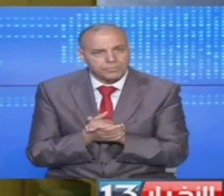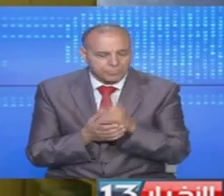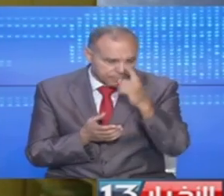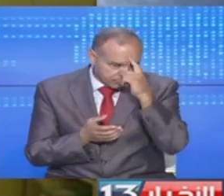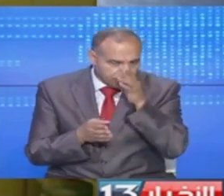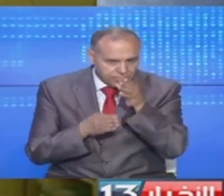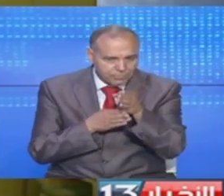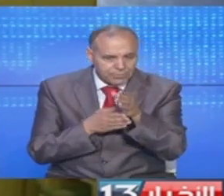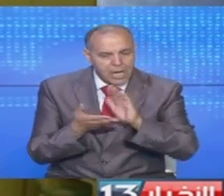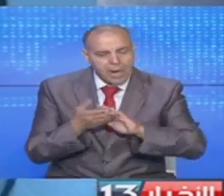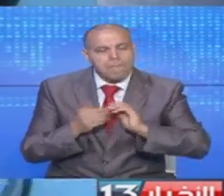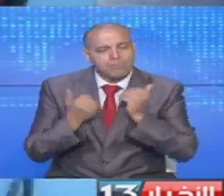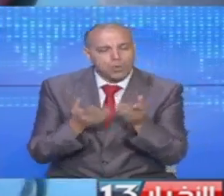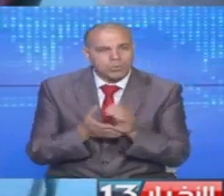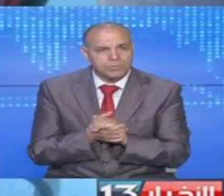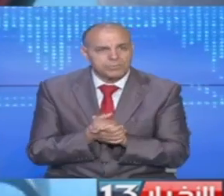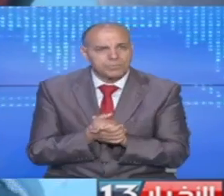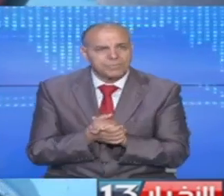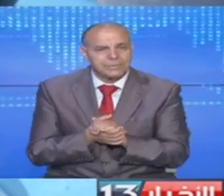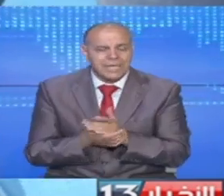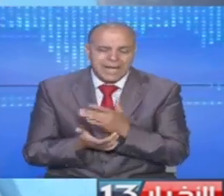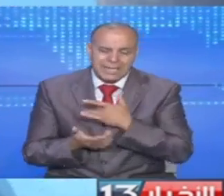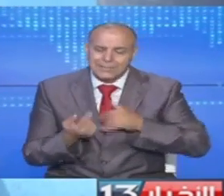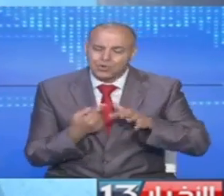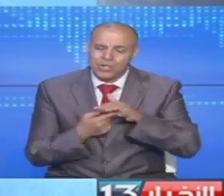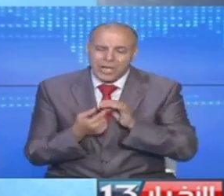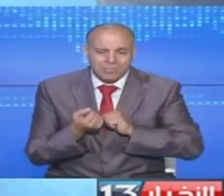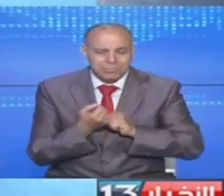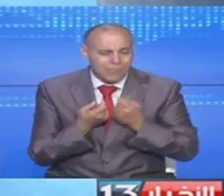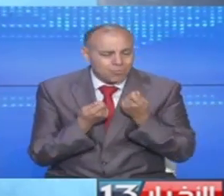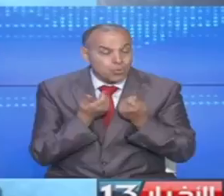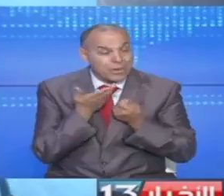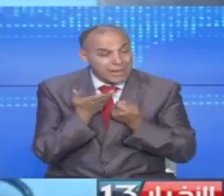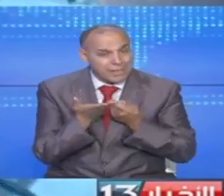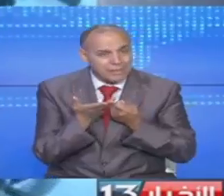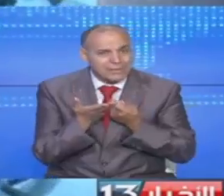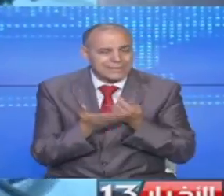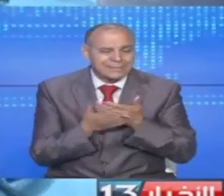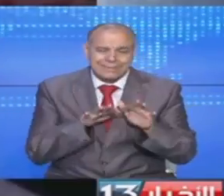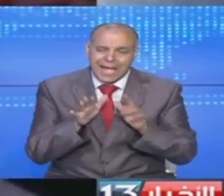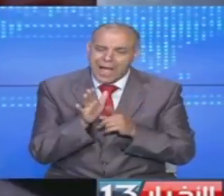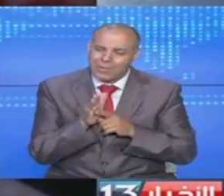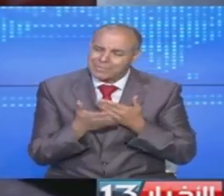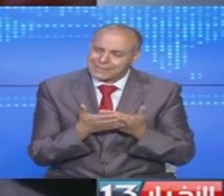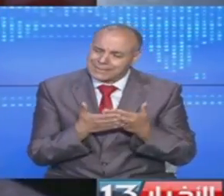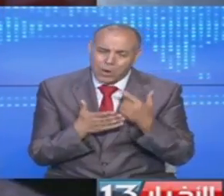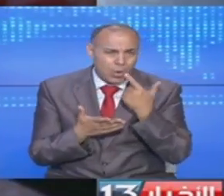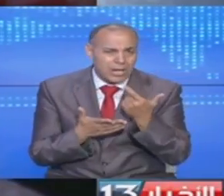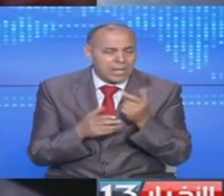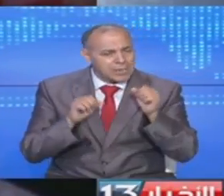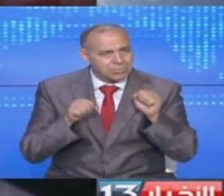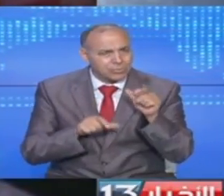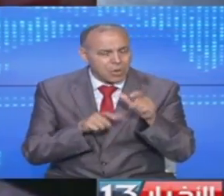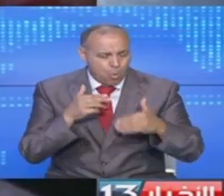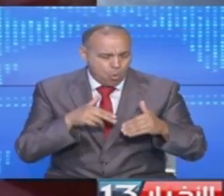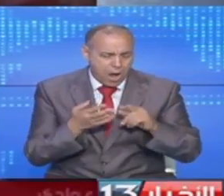يمشوا للمستحقين نتاعهم. تحسين الظروف الاجتماعية والمادية وتبسيط الإجراءات القانونية لتمكين